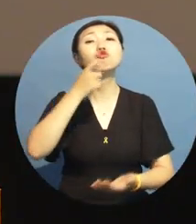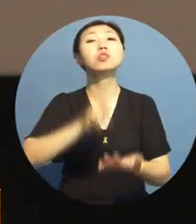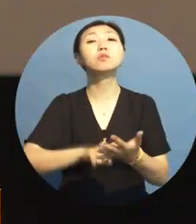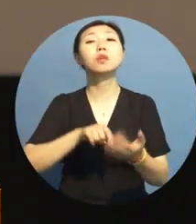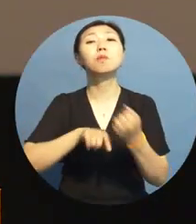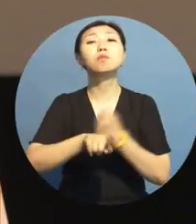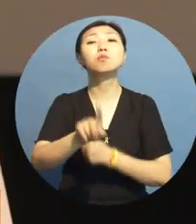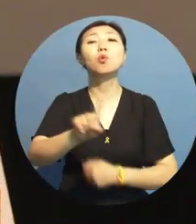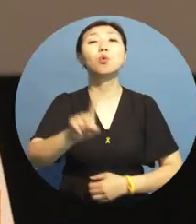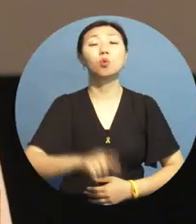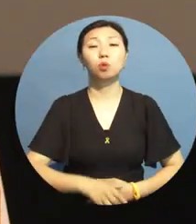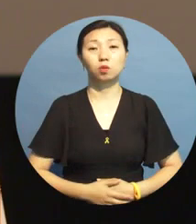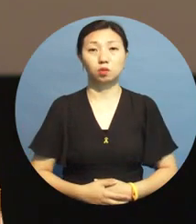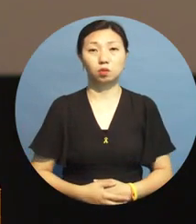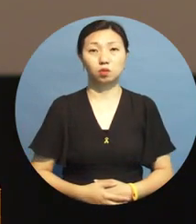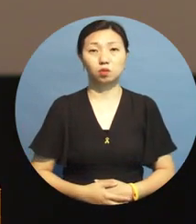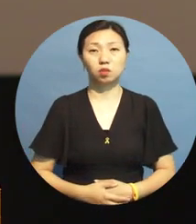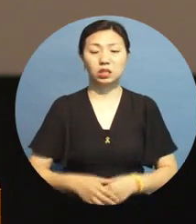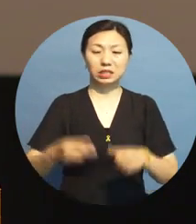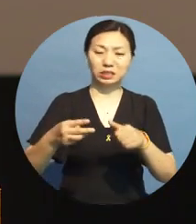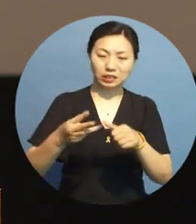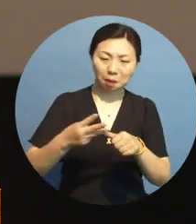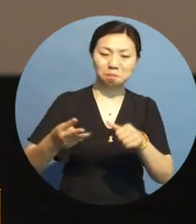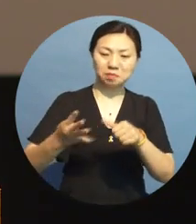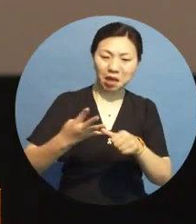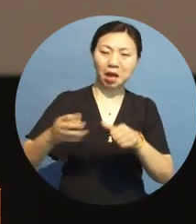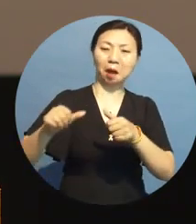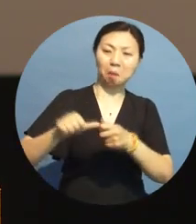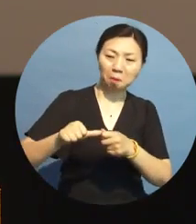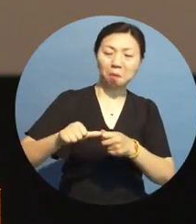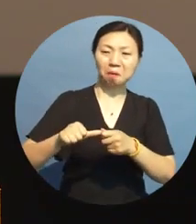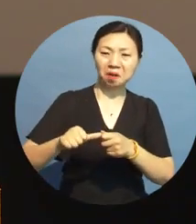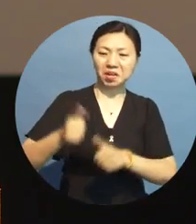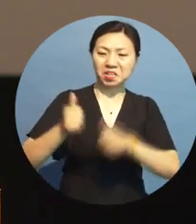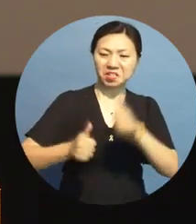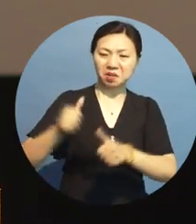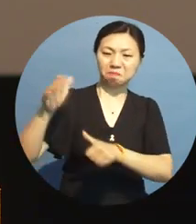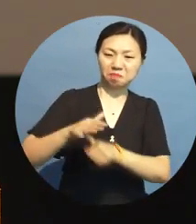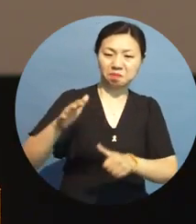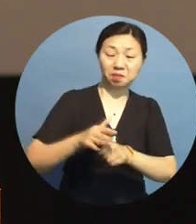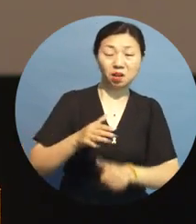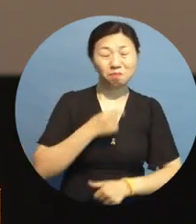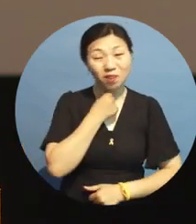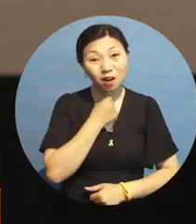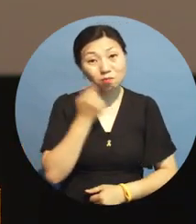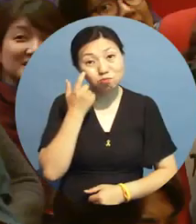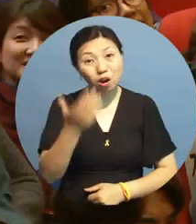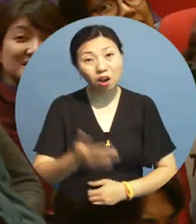근데 어떻게 그 쉬워요? 그래도 3수, 4수, 5수 할래요? 공무원 하려고?